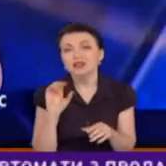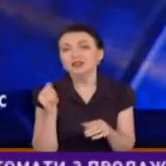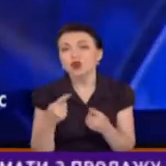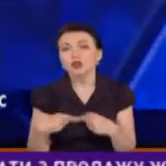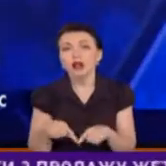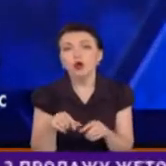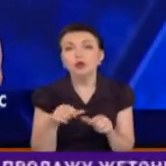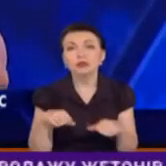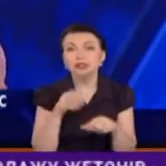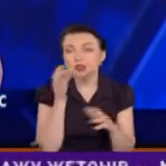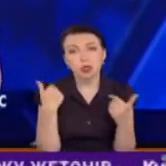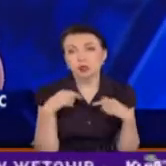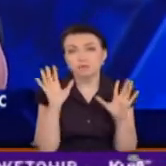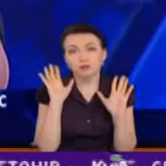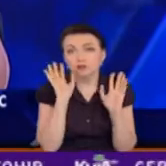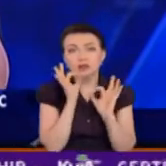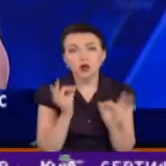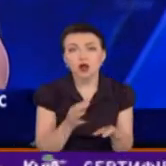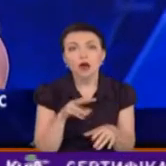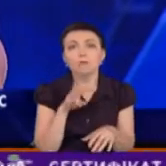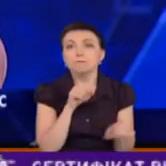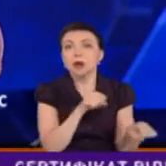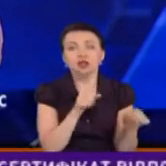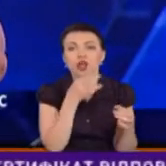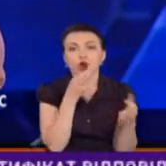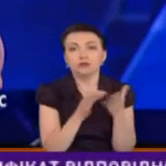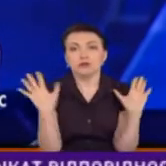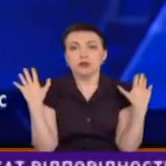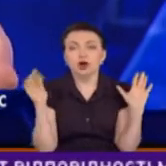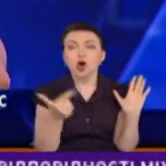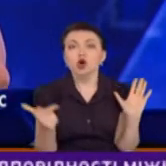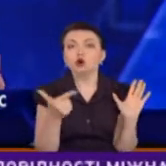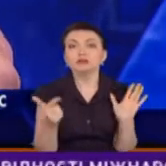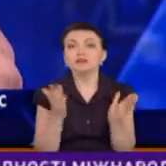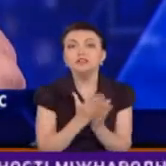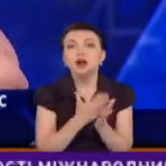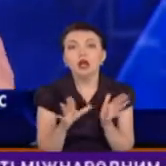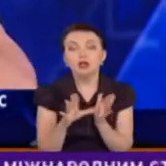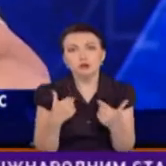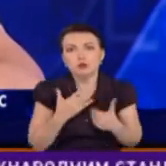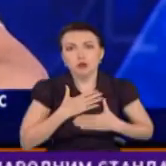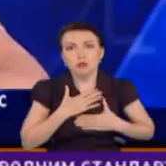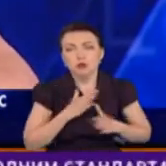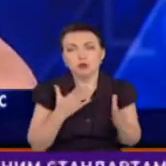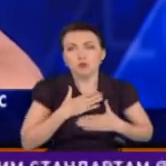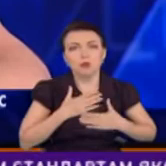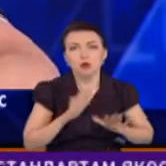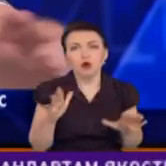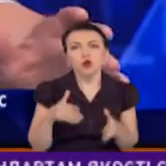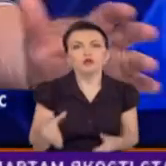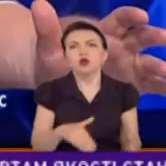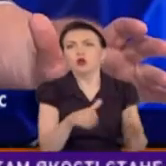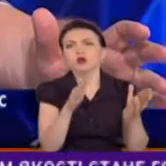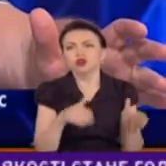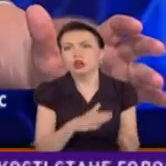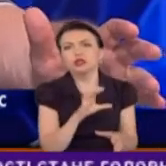не відповідаю. Кличко і будь-який інший мер ніхто ні за що не відповідає. Гройсман взагалі, енергетика – це не його коньок, в нього дороги, там,